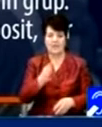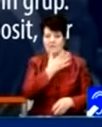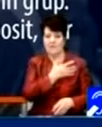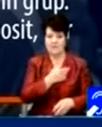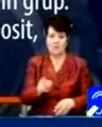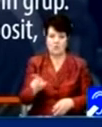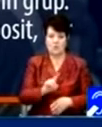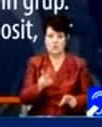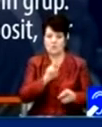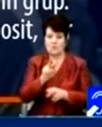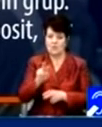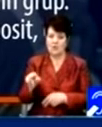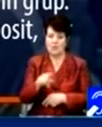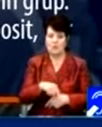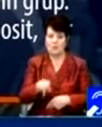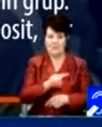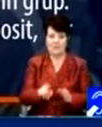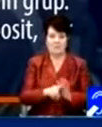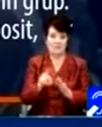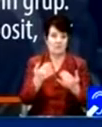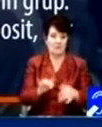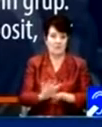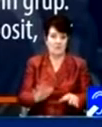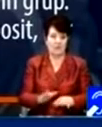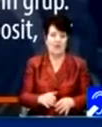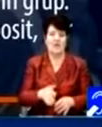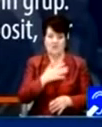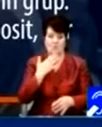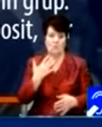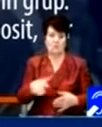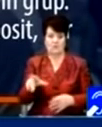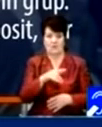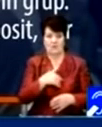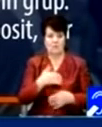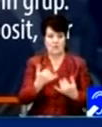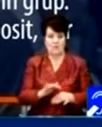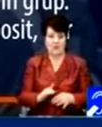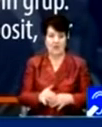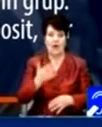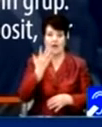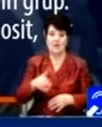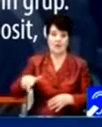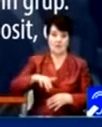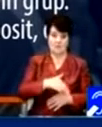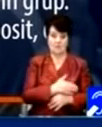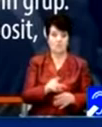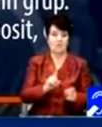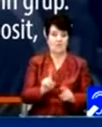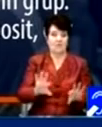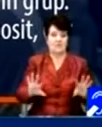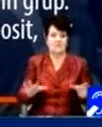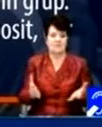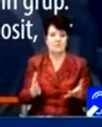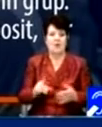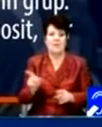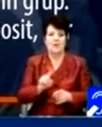uitat după el. Nu ne-am îngrijorat la început, pentru că spațiul este foarte mare acolo. Abia la ieșire ne-am dat seama că ceva s-ar fi putut întâmpla,